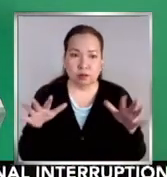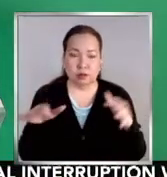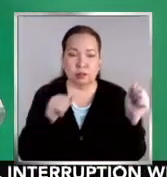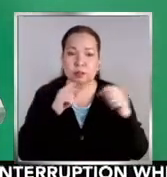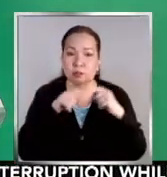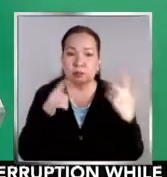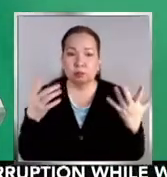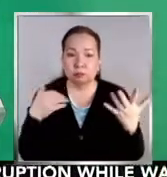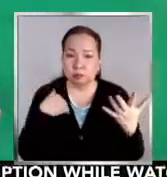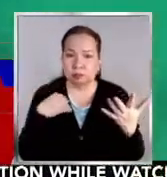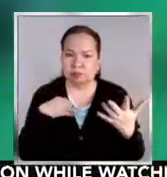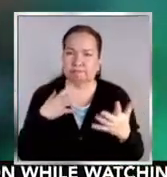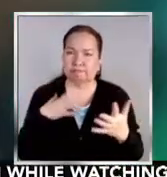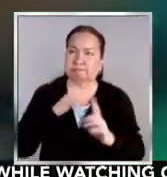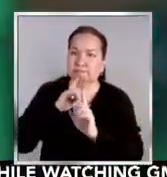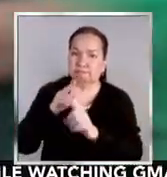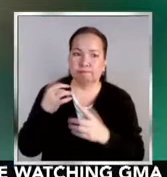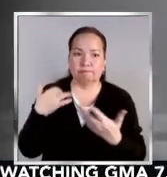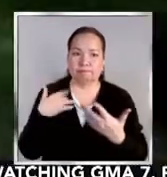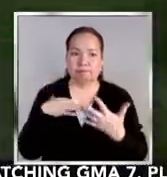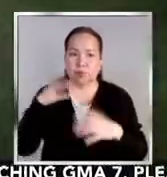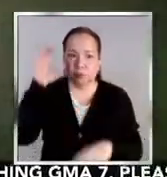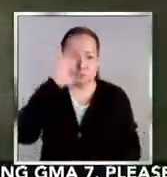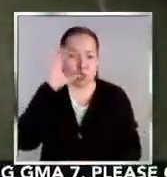Ceruelos. Pinaghahanap ang isa pa niyang kasama.